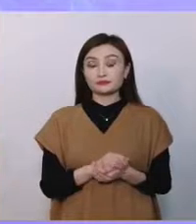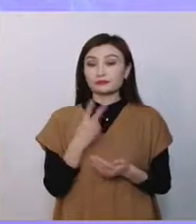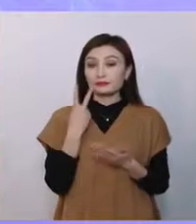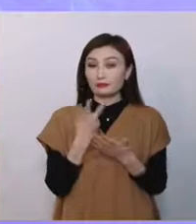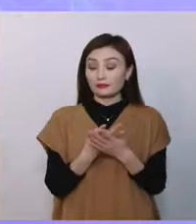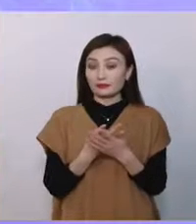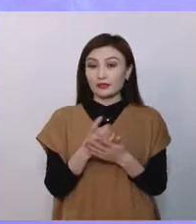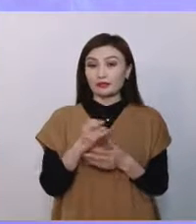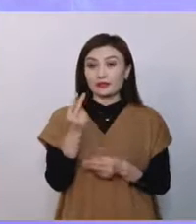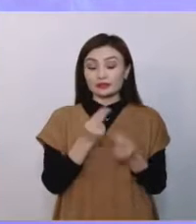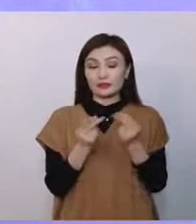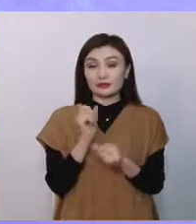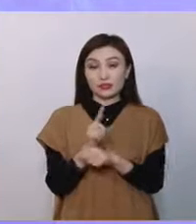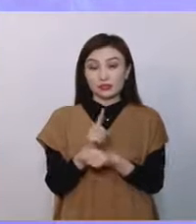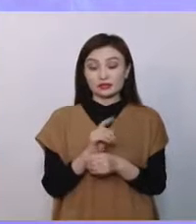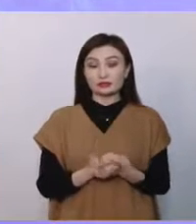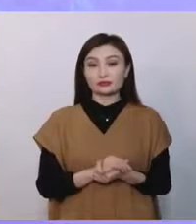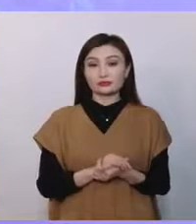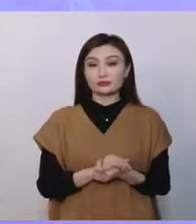смотреть на схему задачи